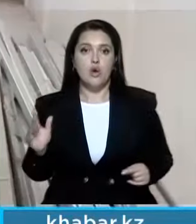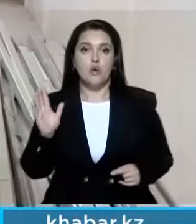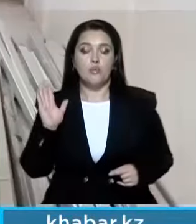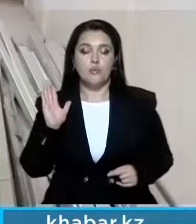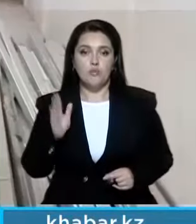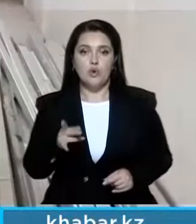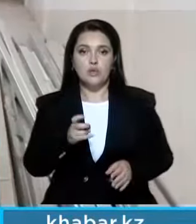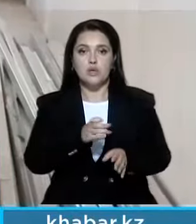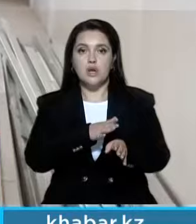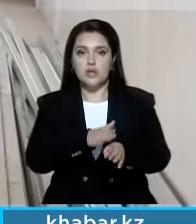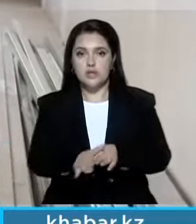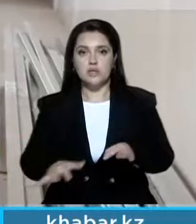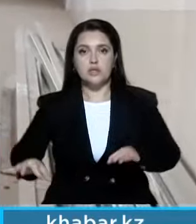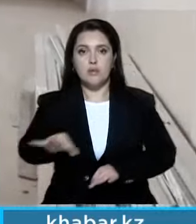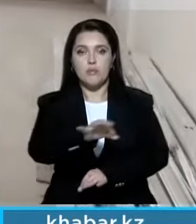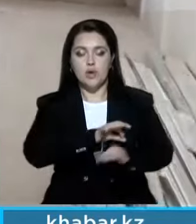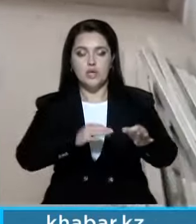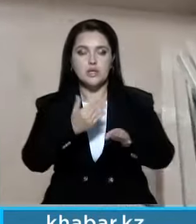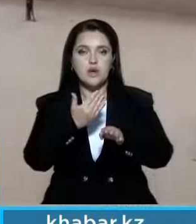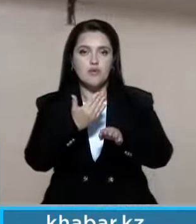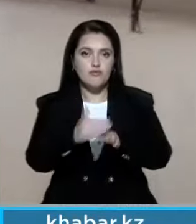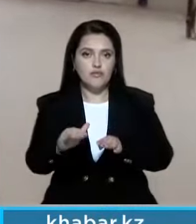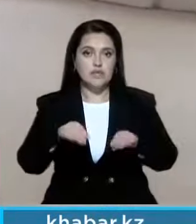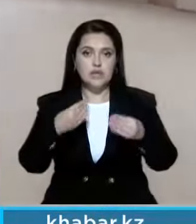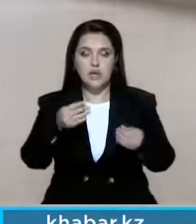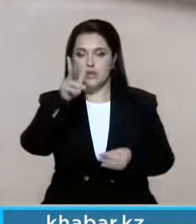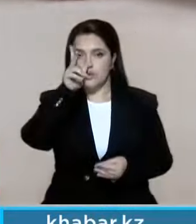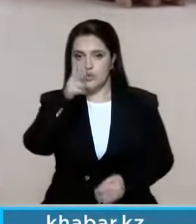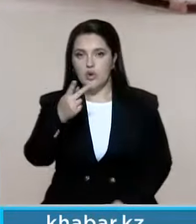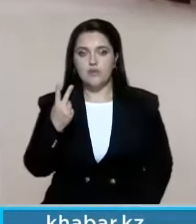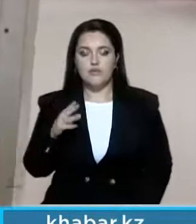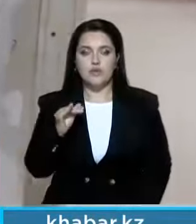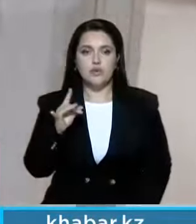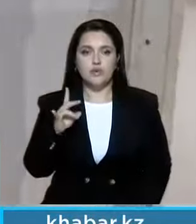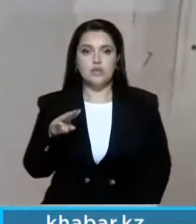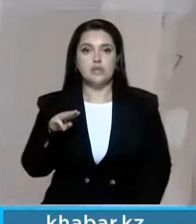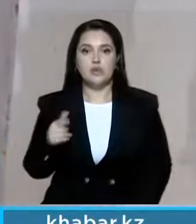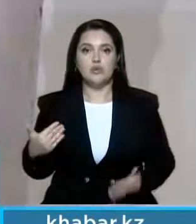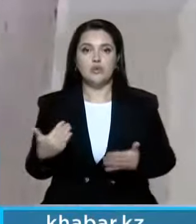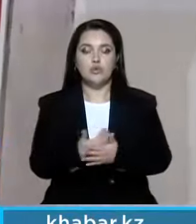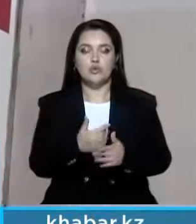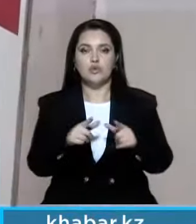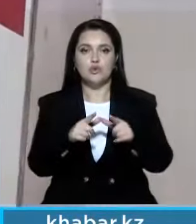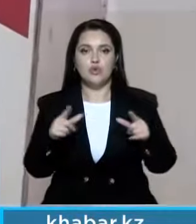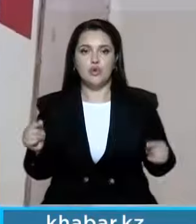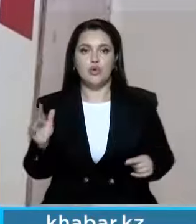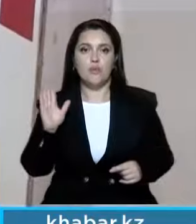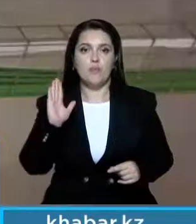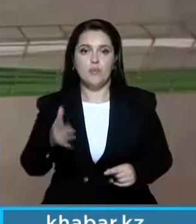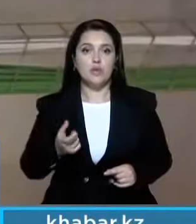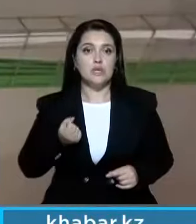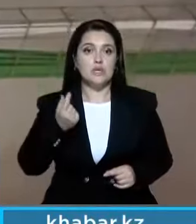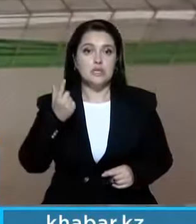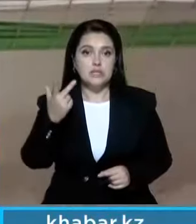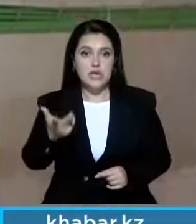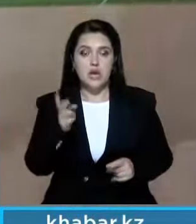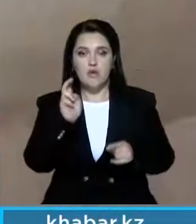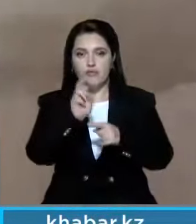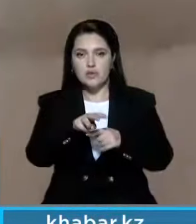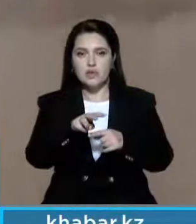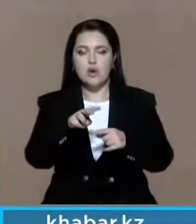На реализацию проекта выделили 3 года и больше 2 триллионов тенге. Новые школы будут иметь сразу несколько входных групп для